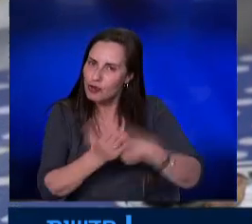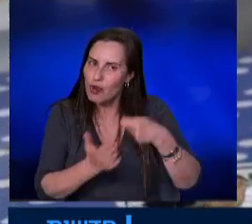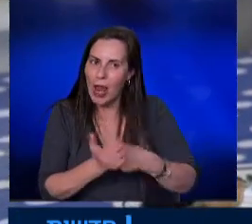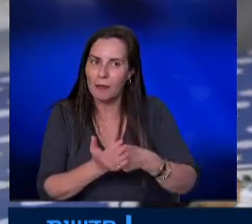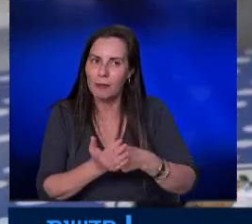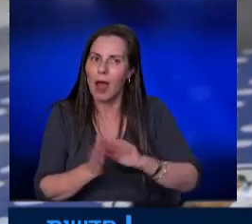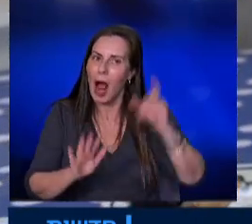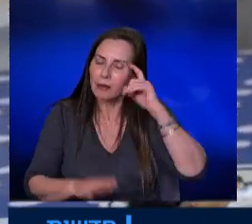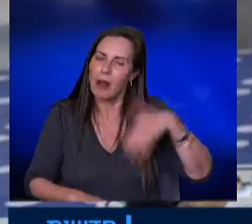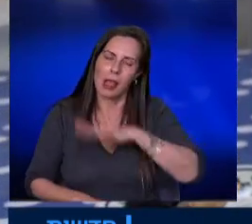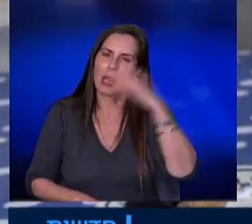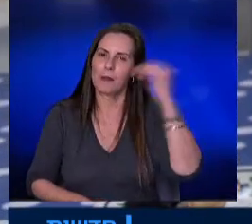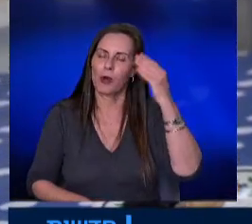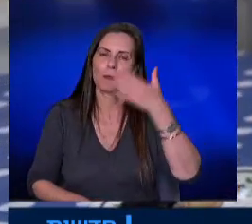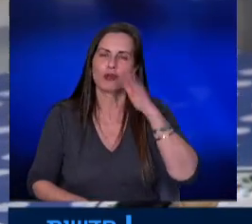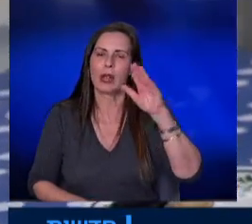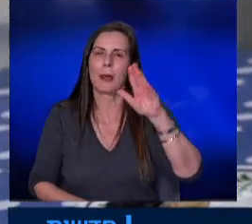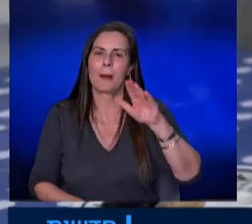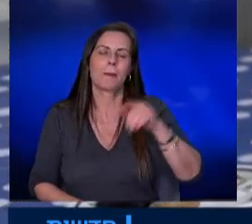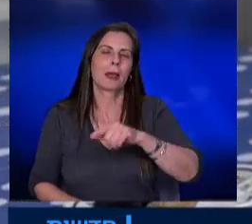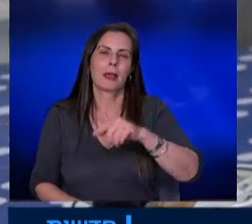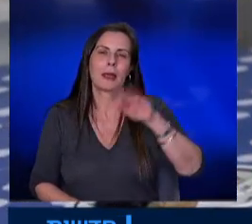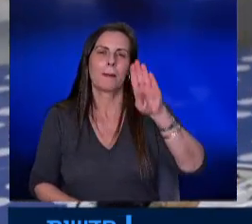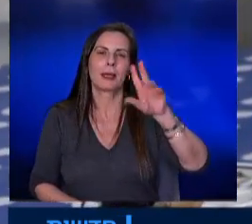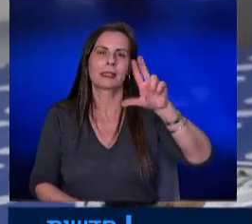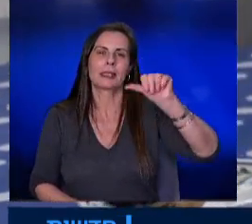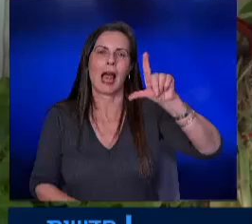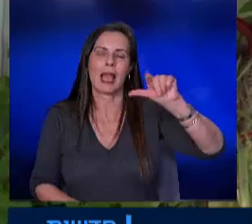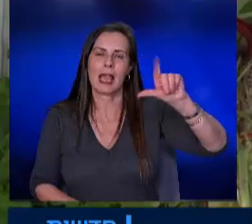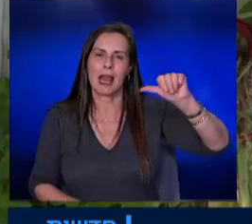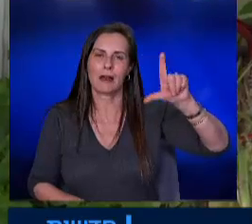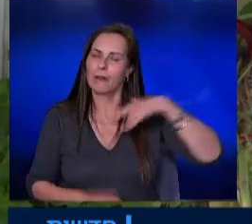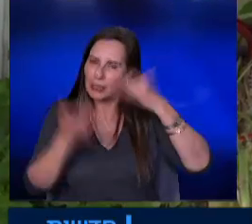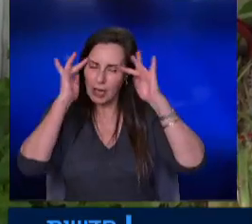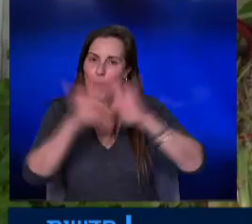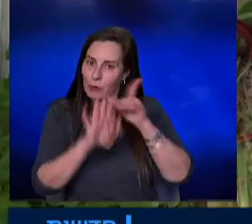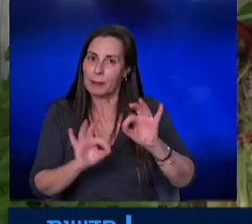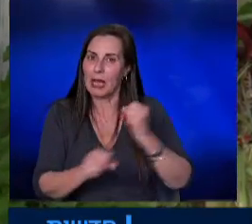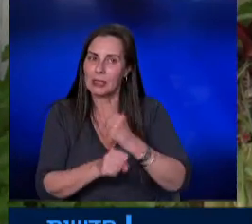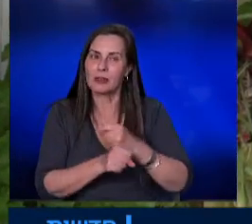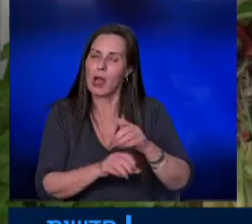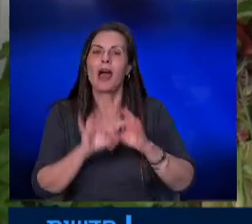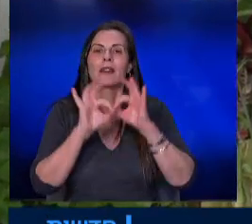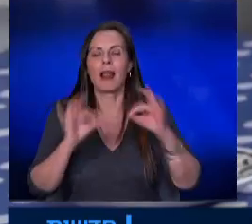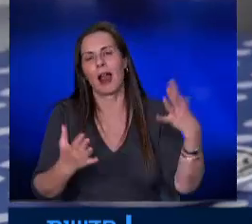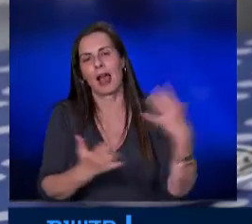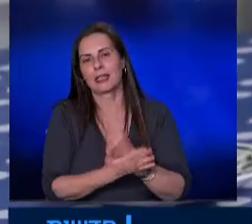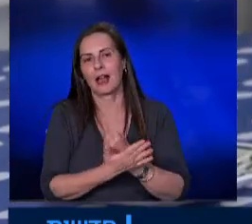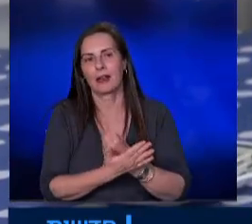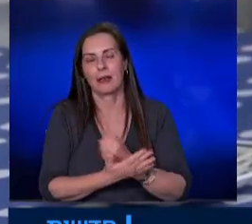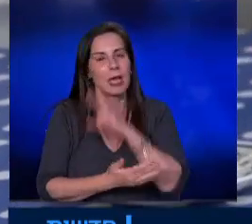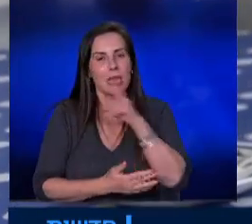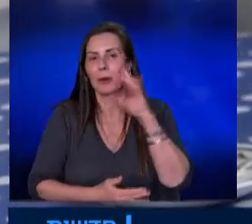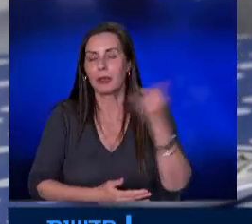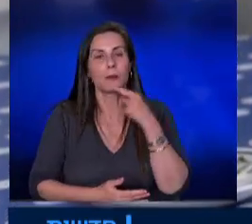אל תדאג, לך ללמוד בבצלאל, ואני אדאג לכל צרכיך, וכך היה. זאת ההתחלה להצלחה שלו, כי אירמה תמיד